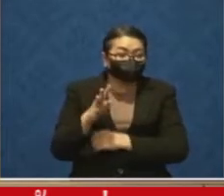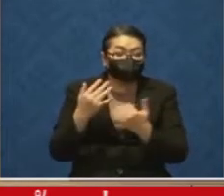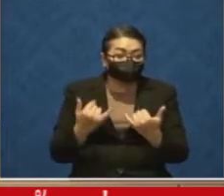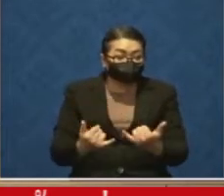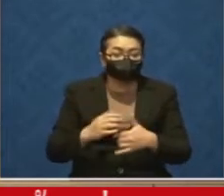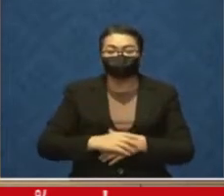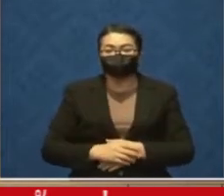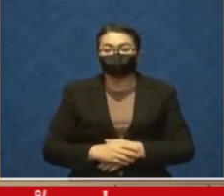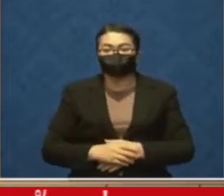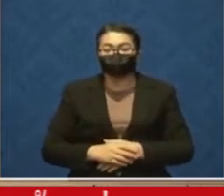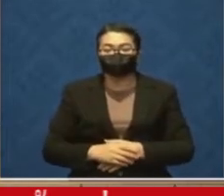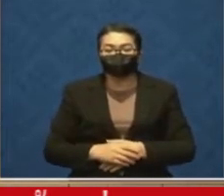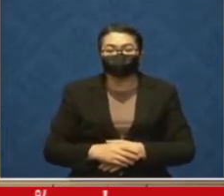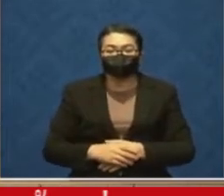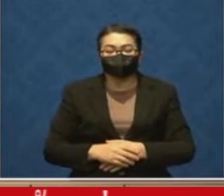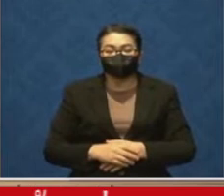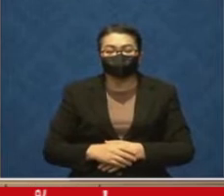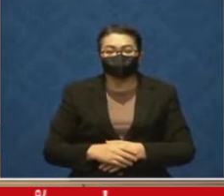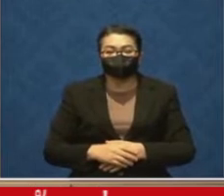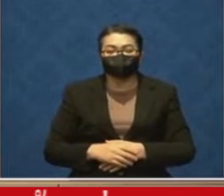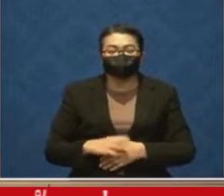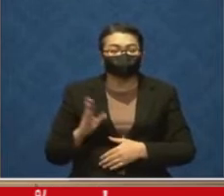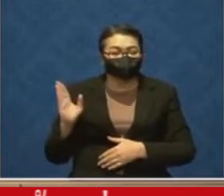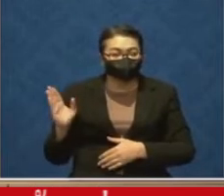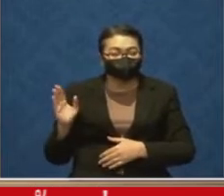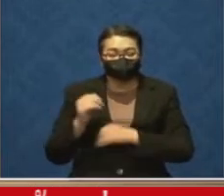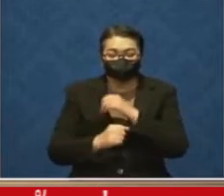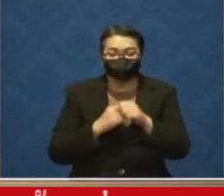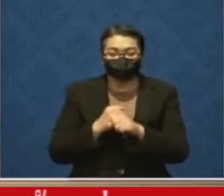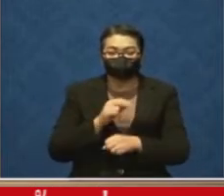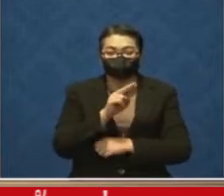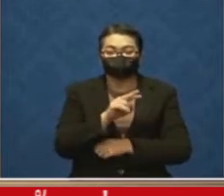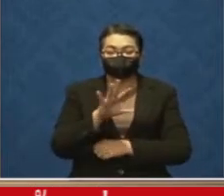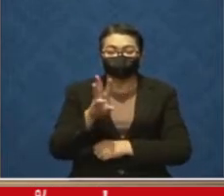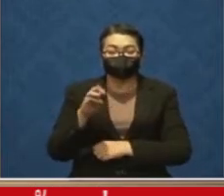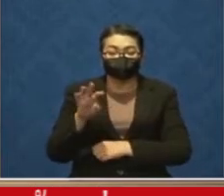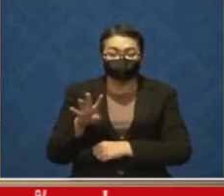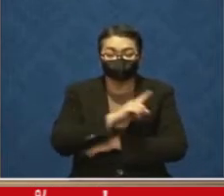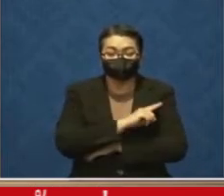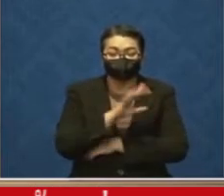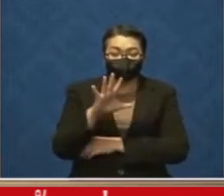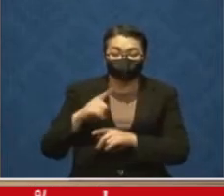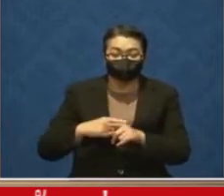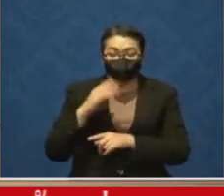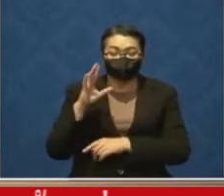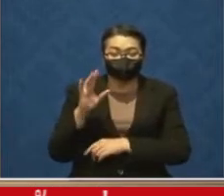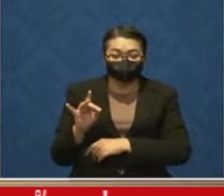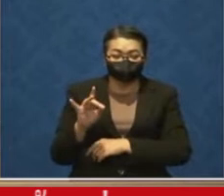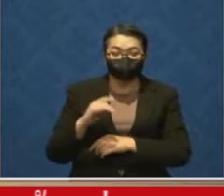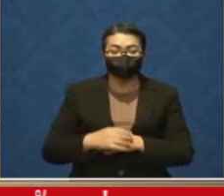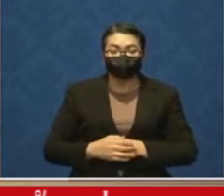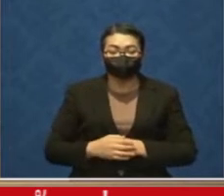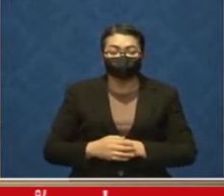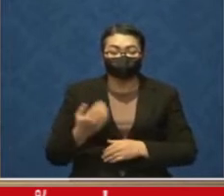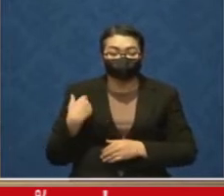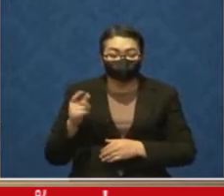ขออนุาซะไดต่อครับอันนี้ครับท่ครับในปี 64 ครับวันที่ 5 สิงหา P64 เนี้